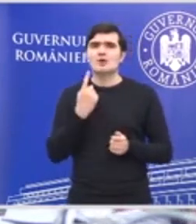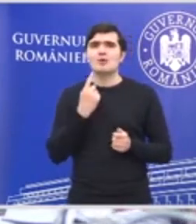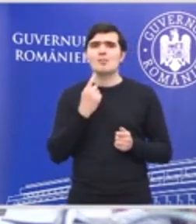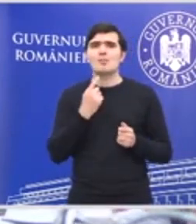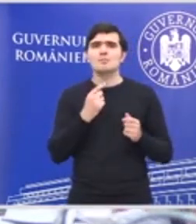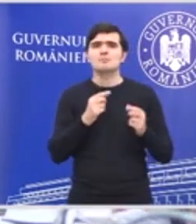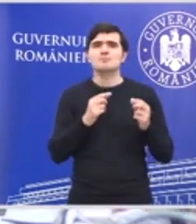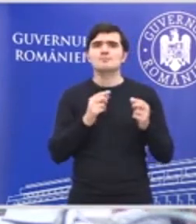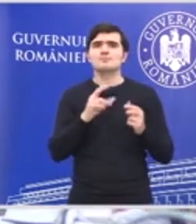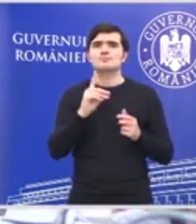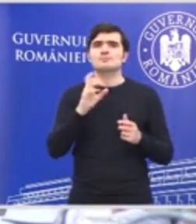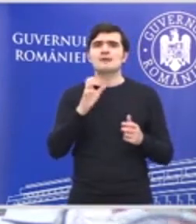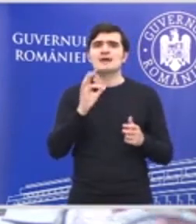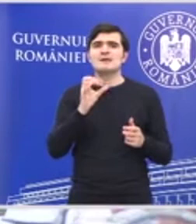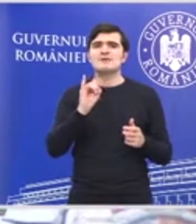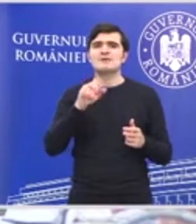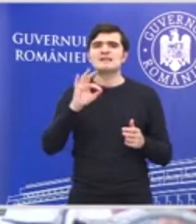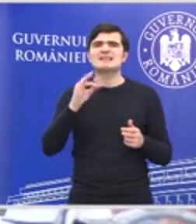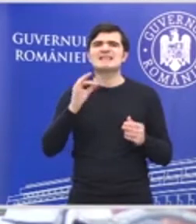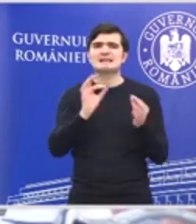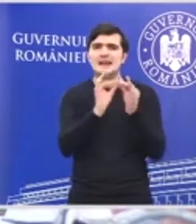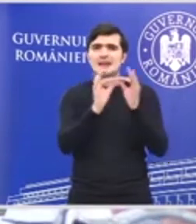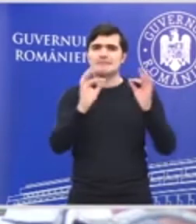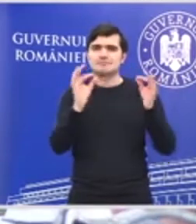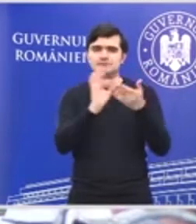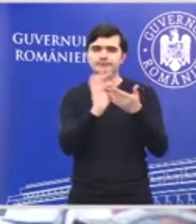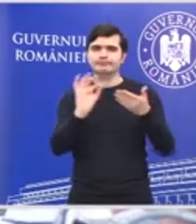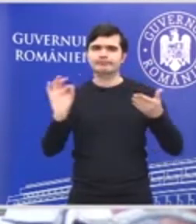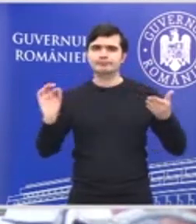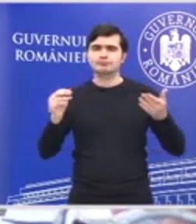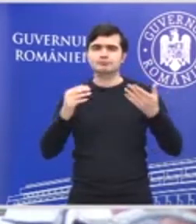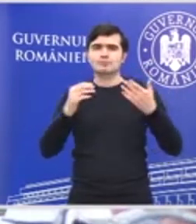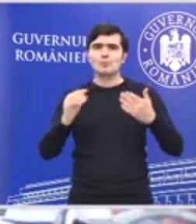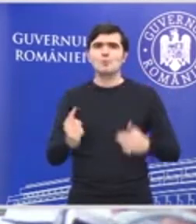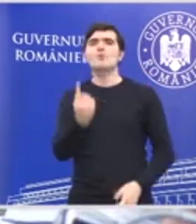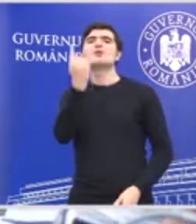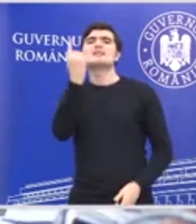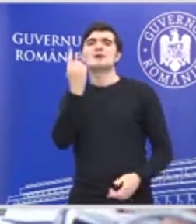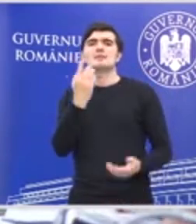definiție unică care să permită compararea între